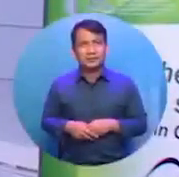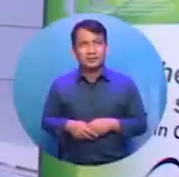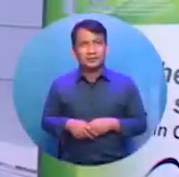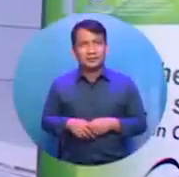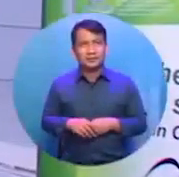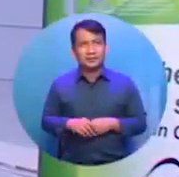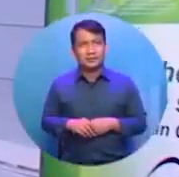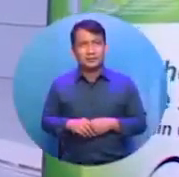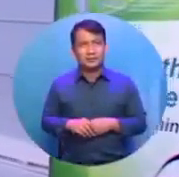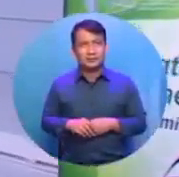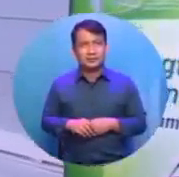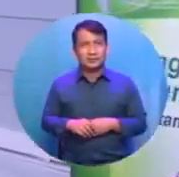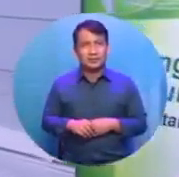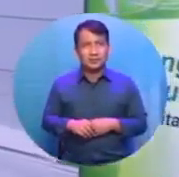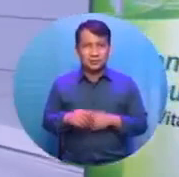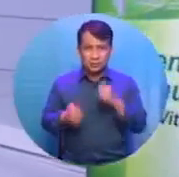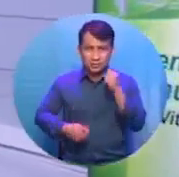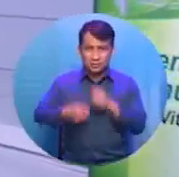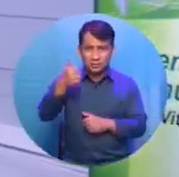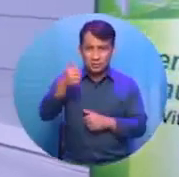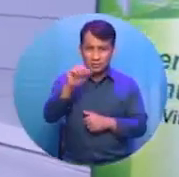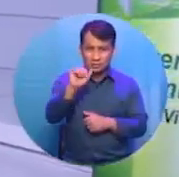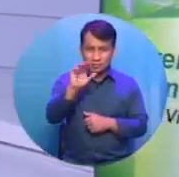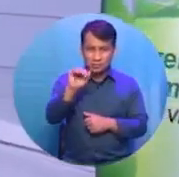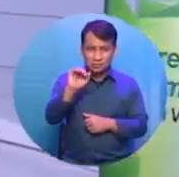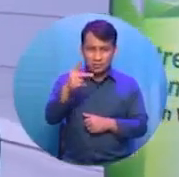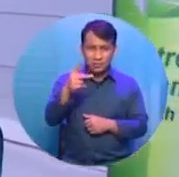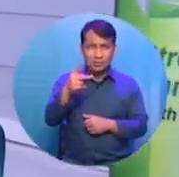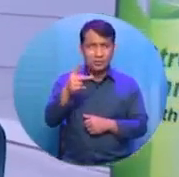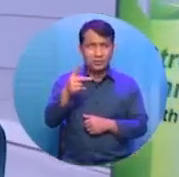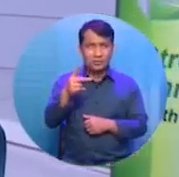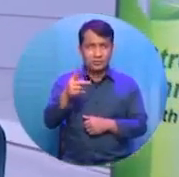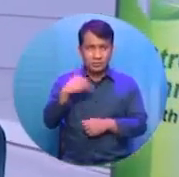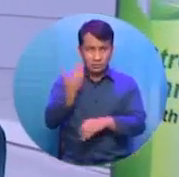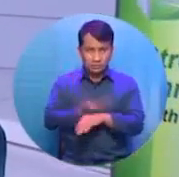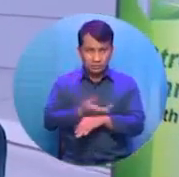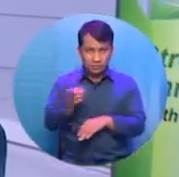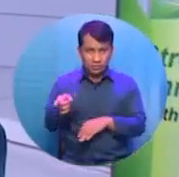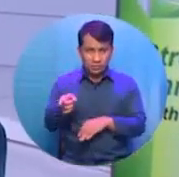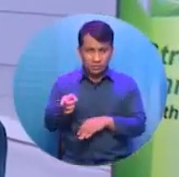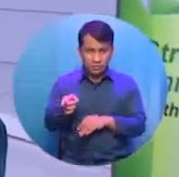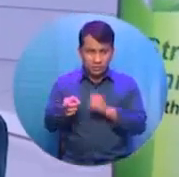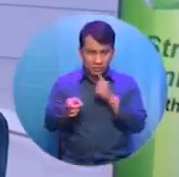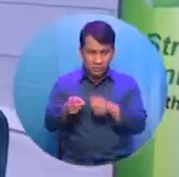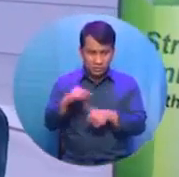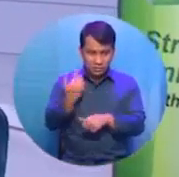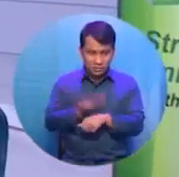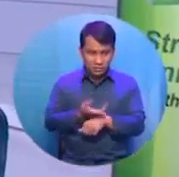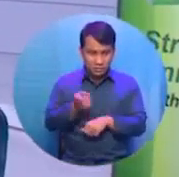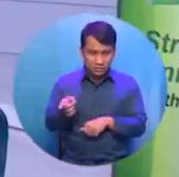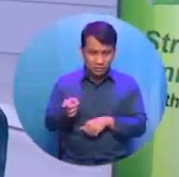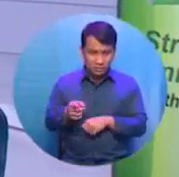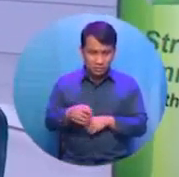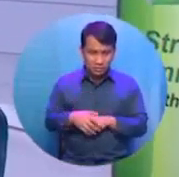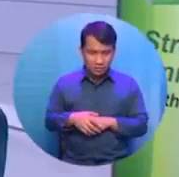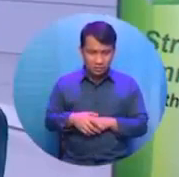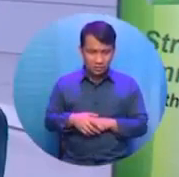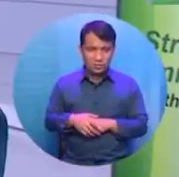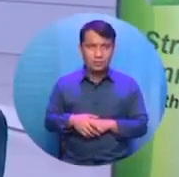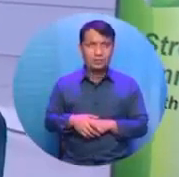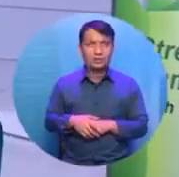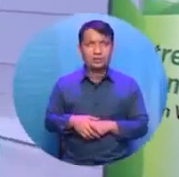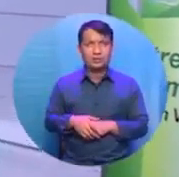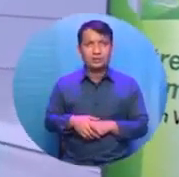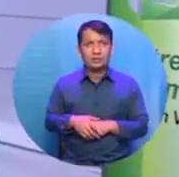Ang cute naman. Okay, sir, panalo na po kayo ng 15,000. Sir, nandiyan ba yung anak niyo? Pwede namin makausap, sir? Opo, anak. Masabing ito